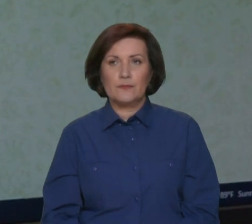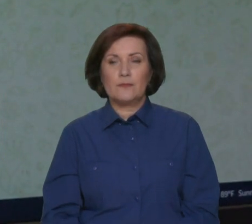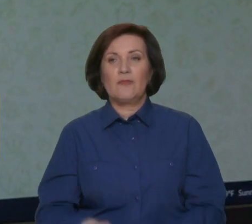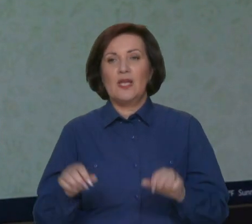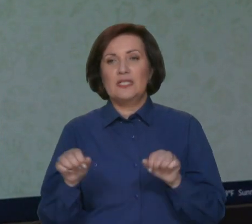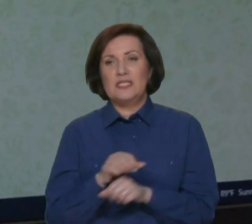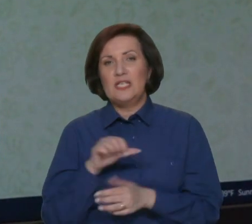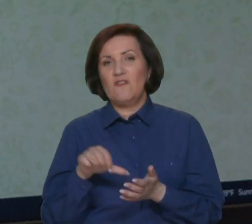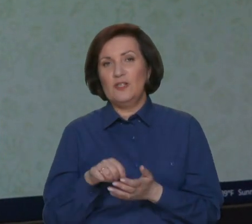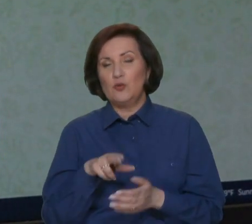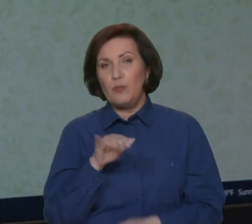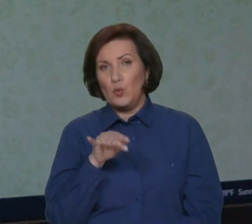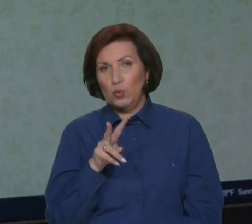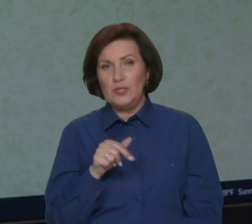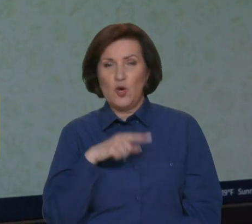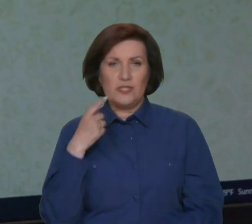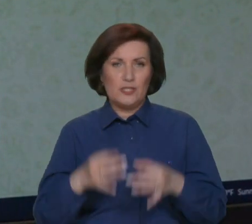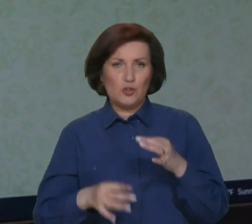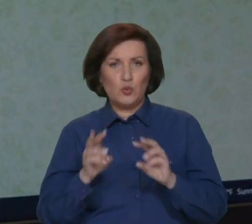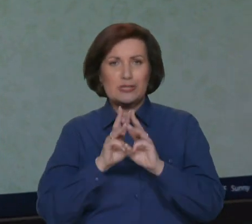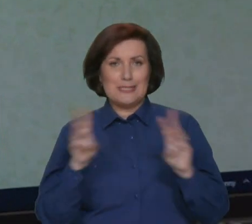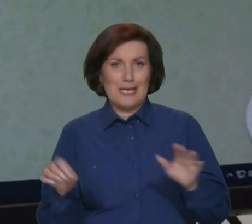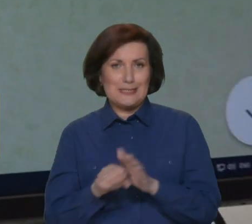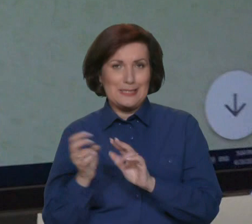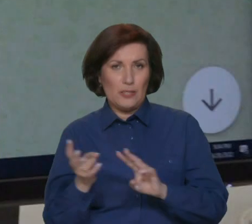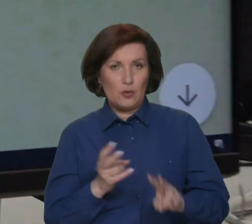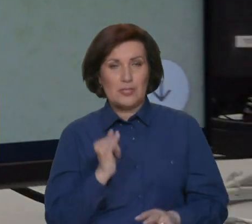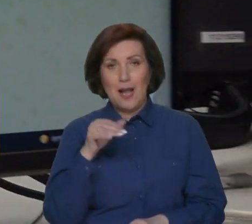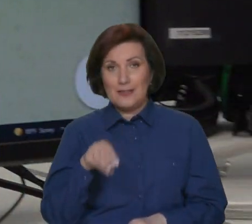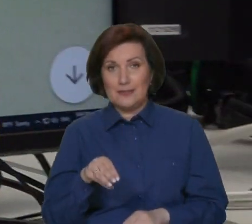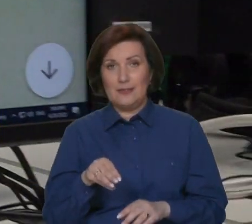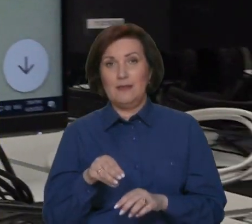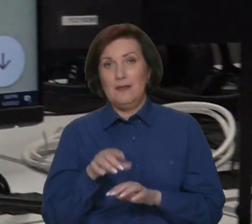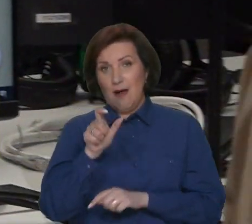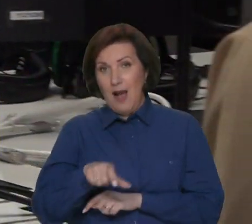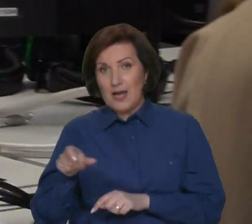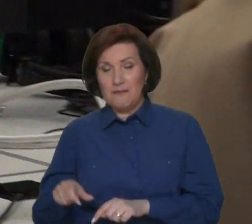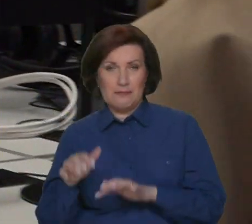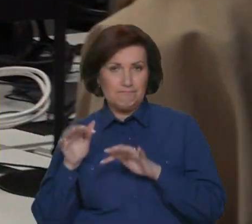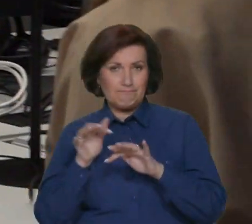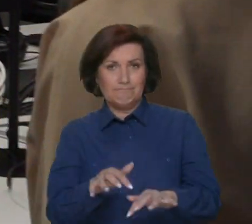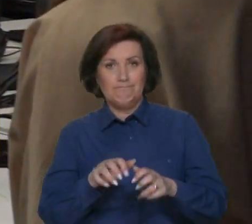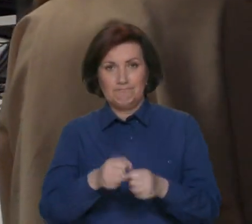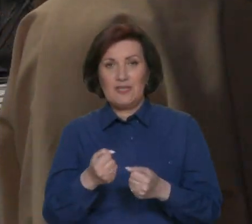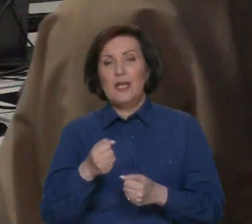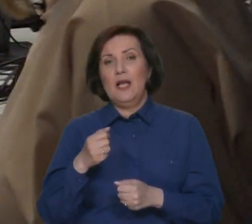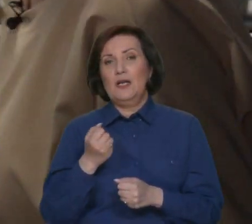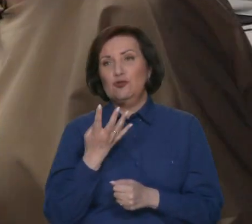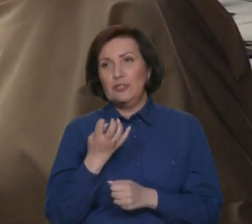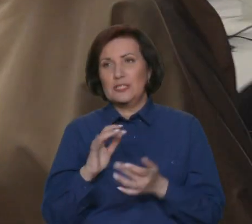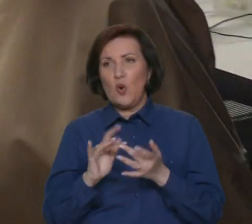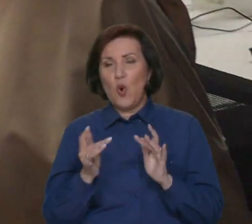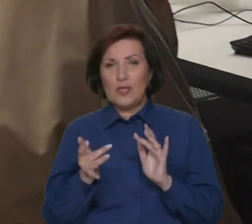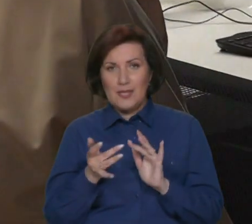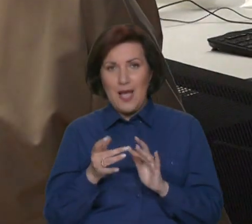Зірваний виступ Путіна, російські суди та сайти терористів. IT-армія атакувала понад 400 онлайн-ресурсів за тиждень. Це